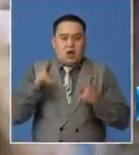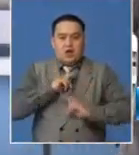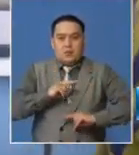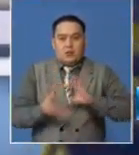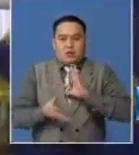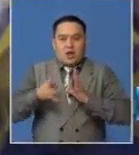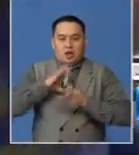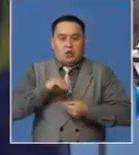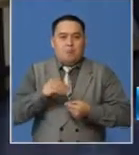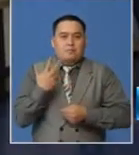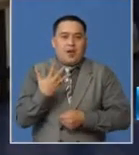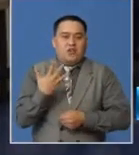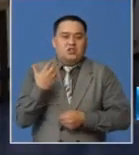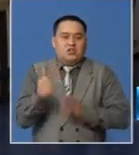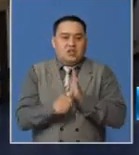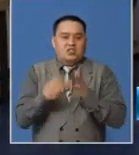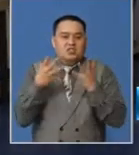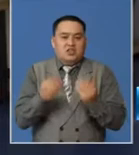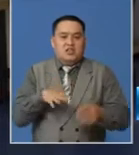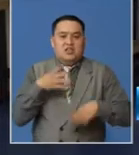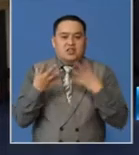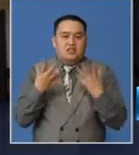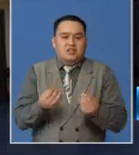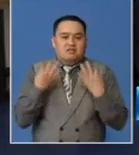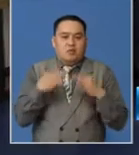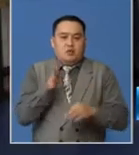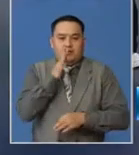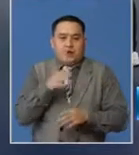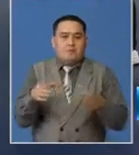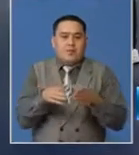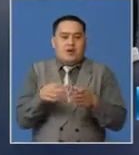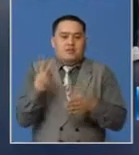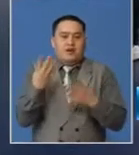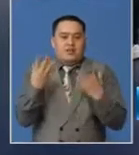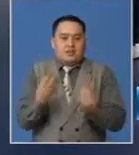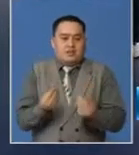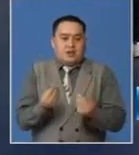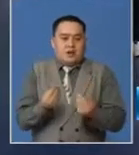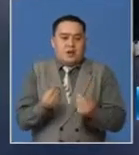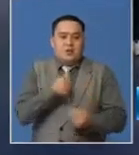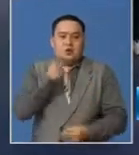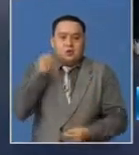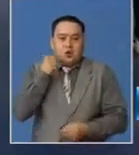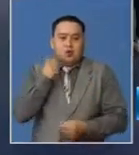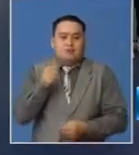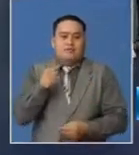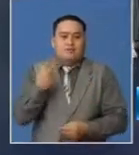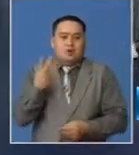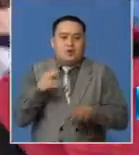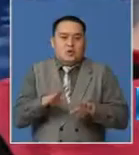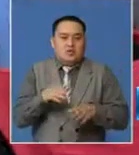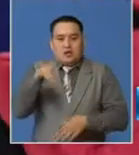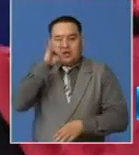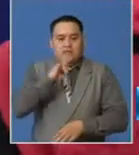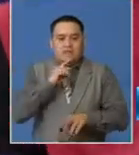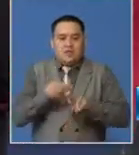результат, тренируется по 5-6 дней в неделю. А когда есть свободное время, в зал приходит 2 раза в день. В прошлом году Улжанай стала бронзовым призером Казахстана.